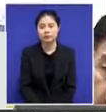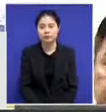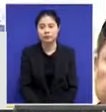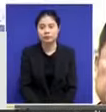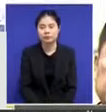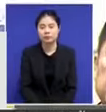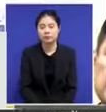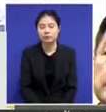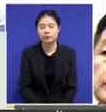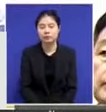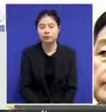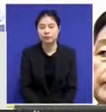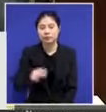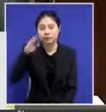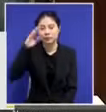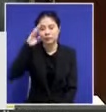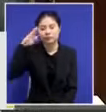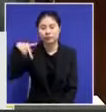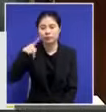พลเอกประยุทธ์จันทร์โอชาครับ